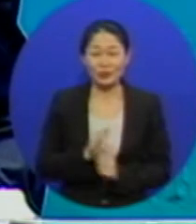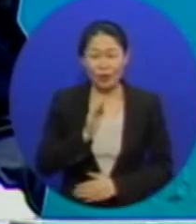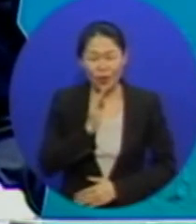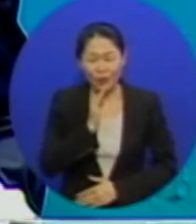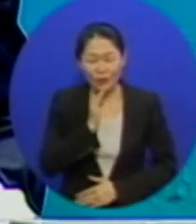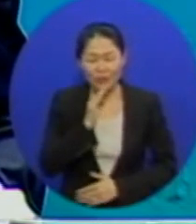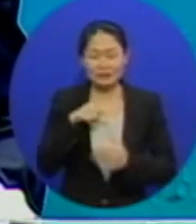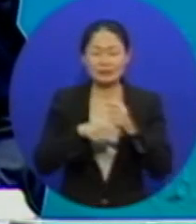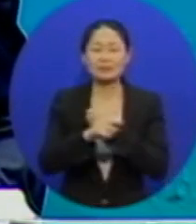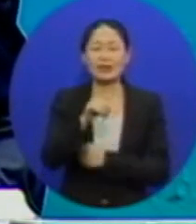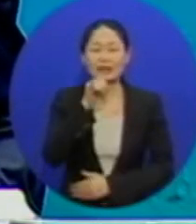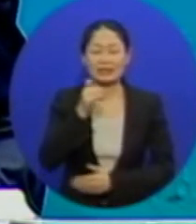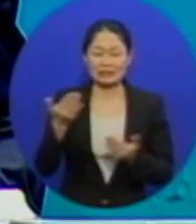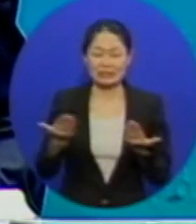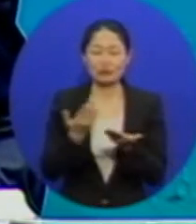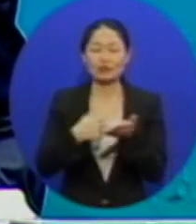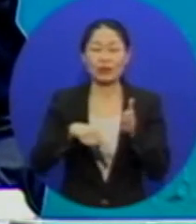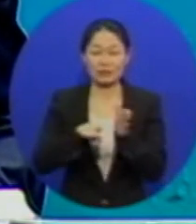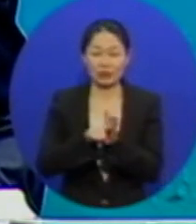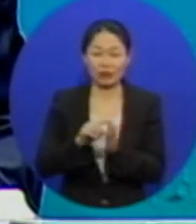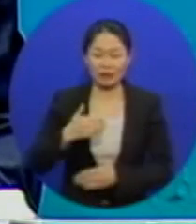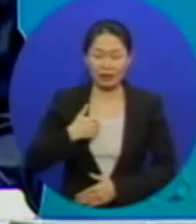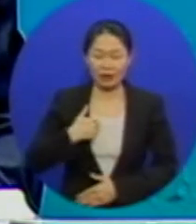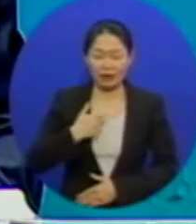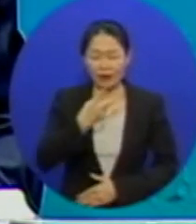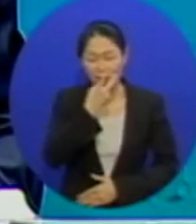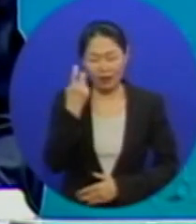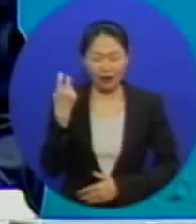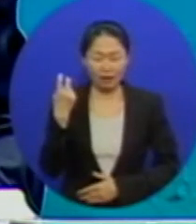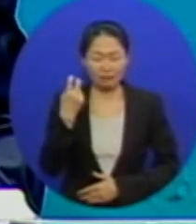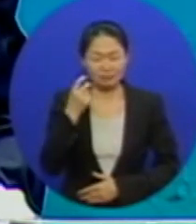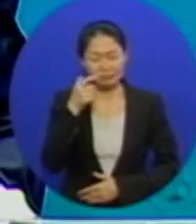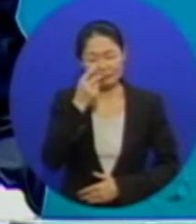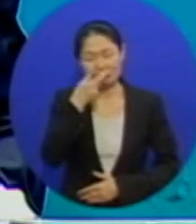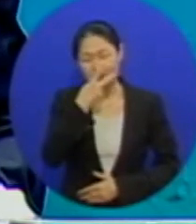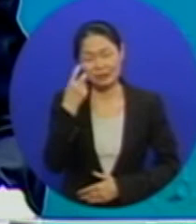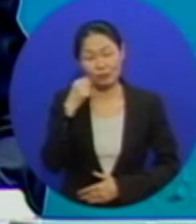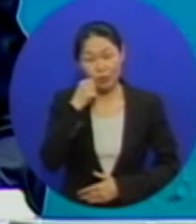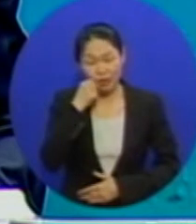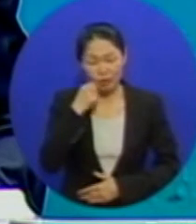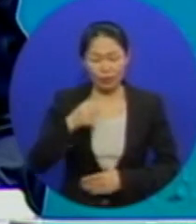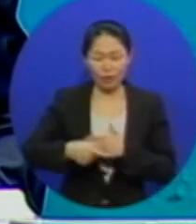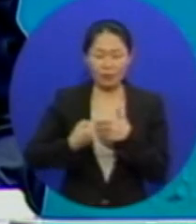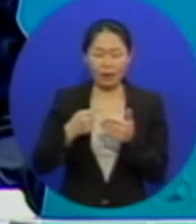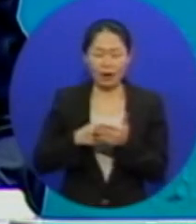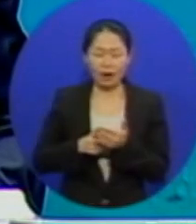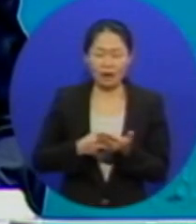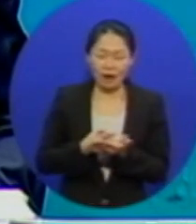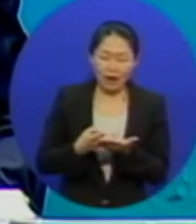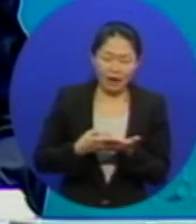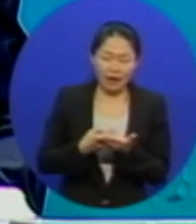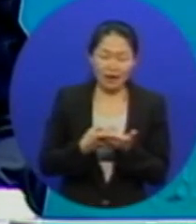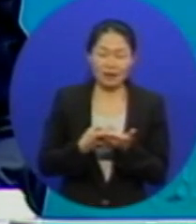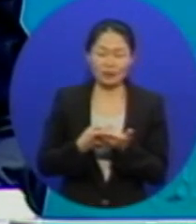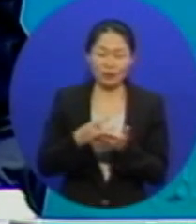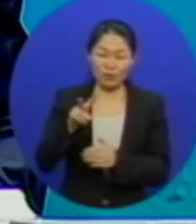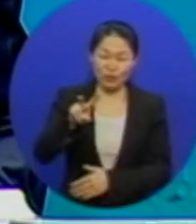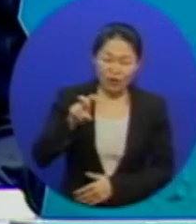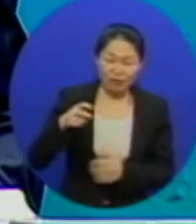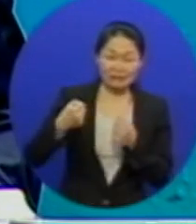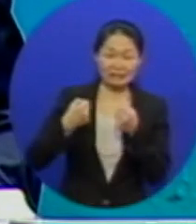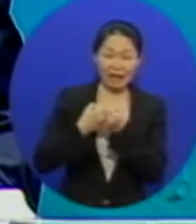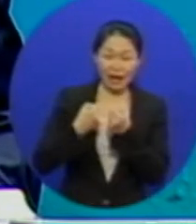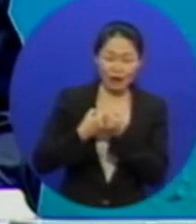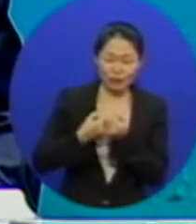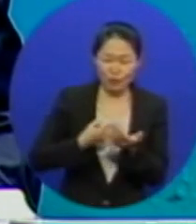정말 우위가 있는 일을 위해서 내가 밤잠을 자지 못하고 마음을 끓이고 미워하고 그리고 싸우고